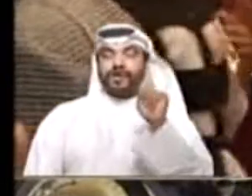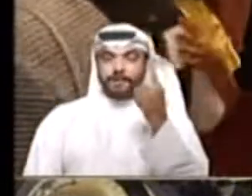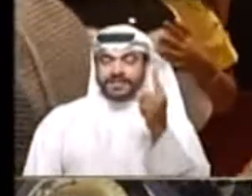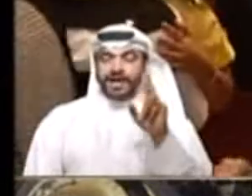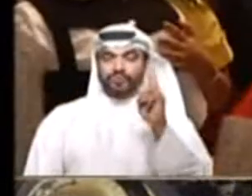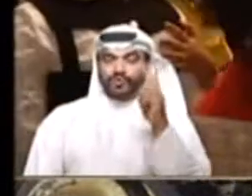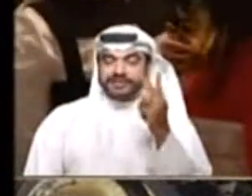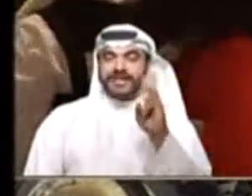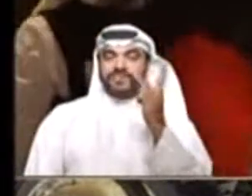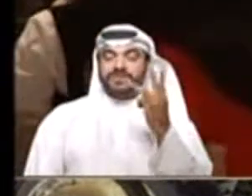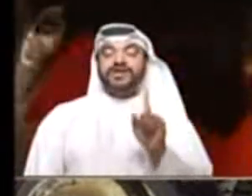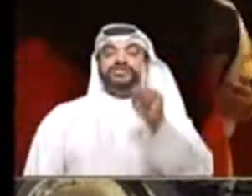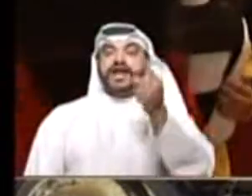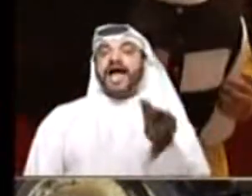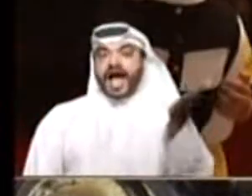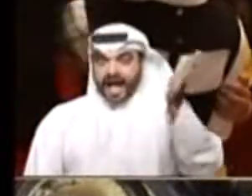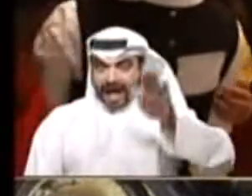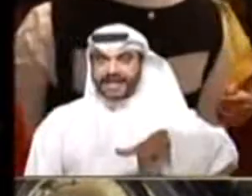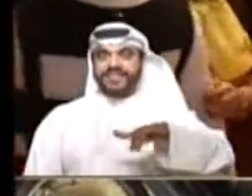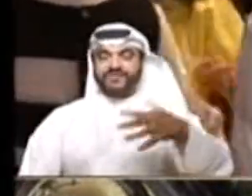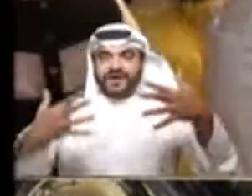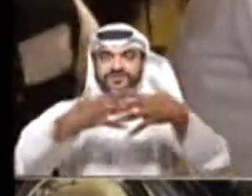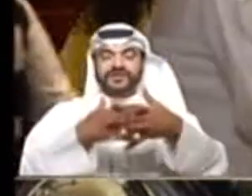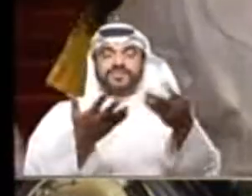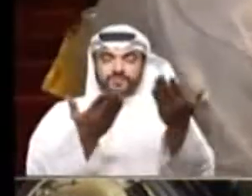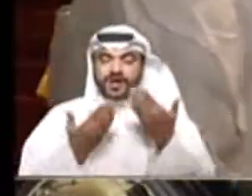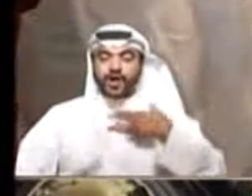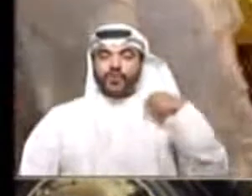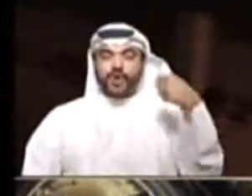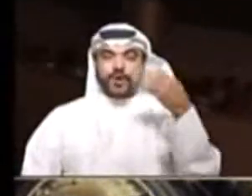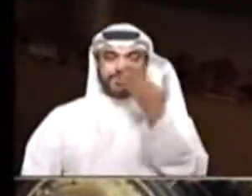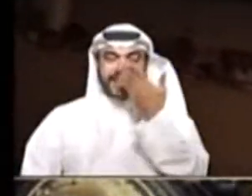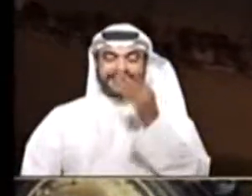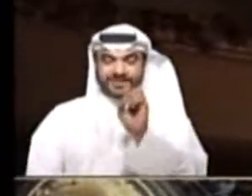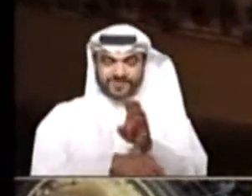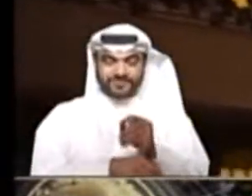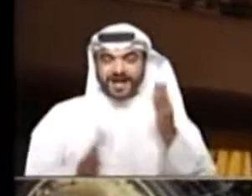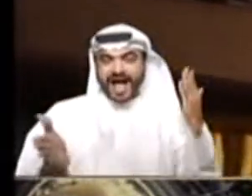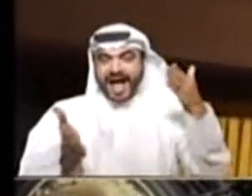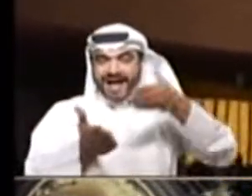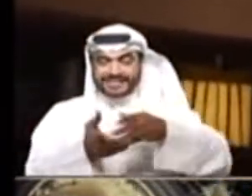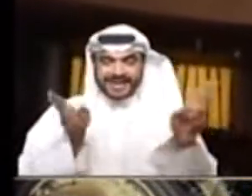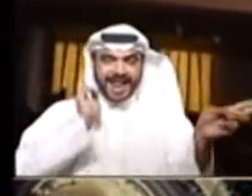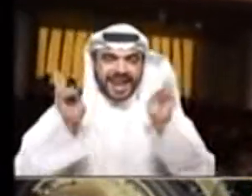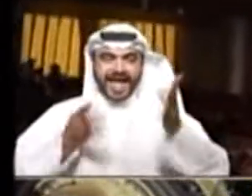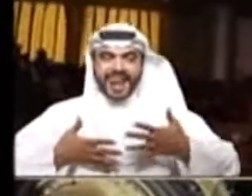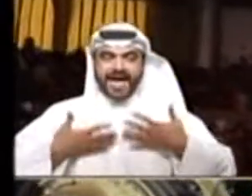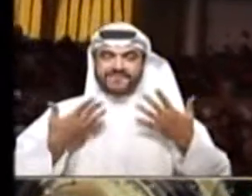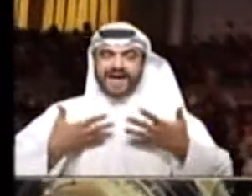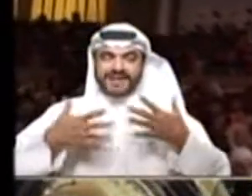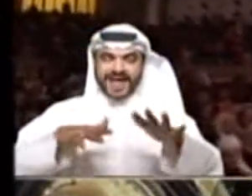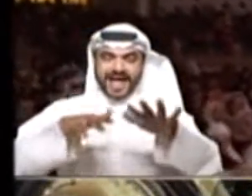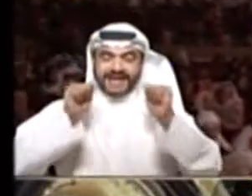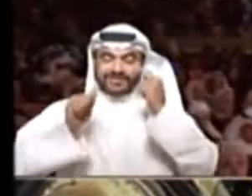تكون هناك مشاركة أكبر بمختلف مدارس وزارة التربية. الحفل الختامي تخلله العديد من